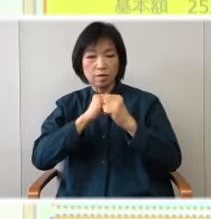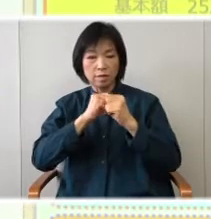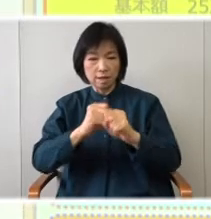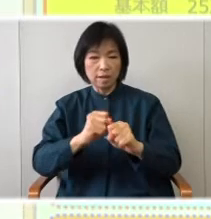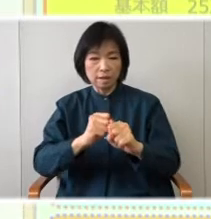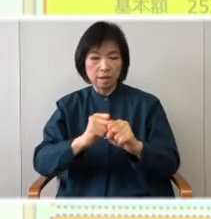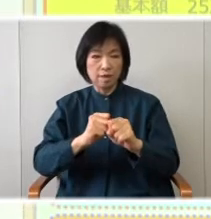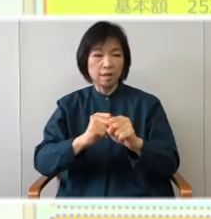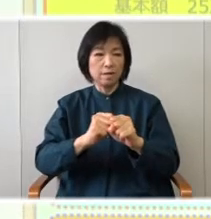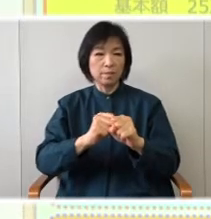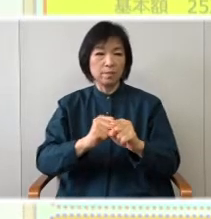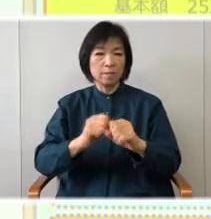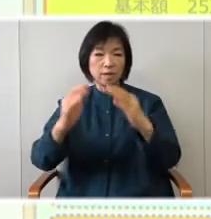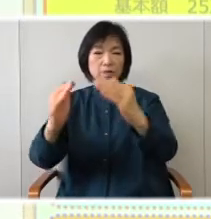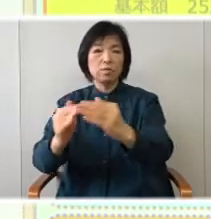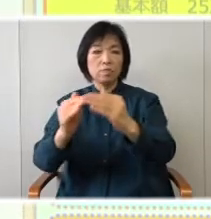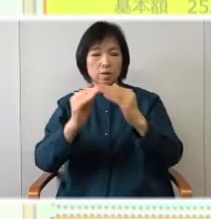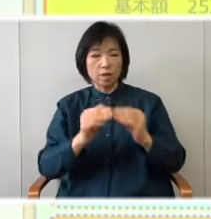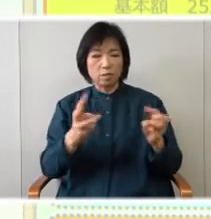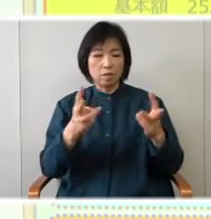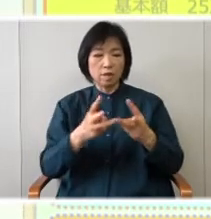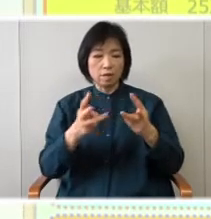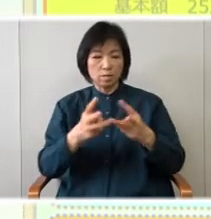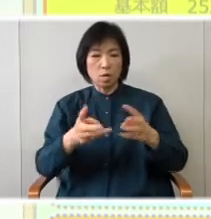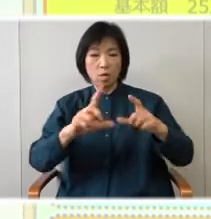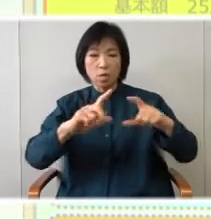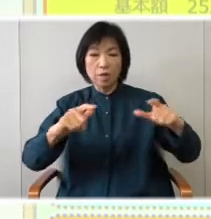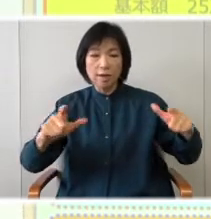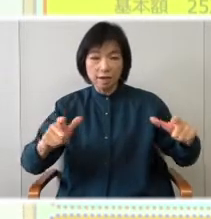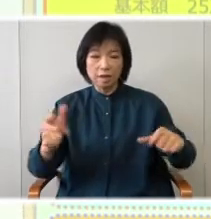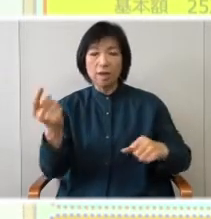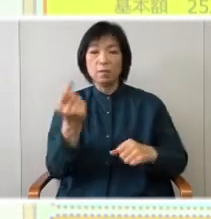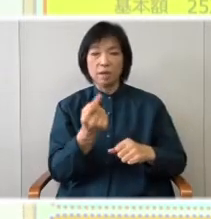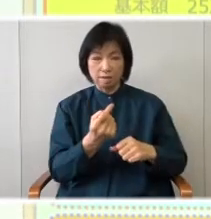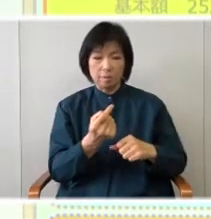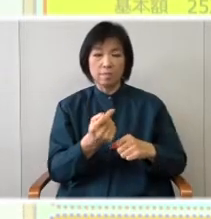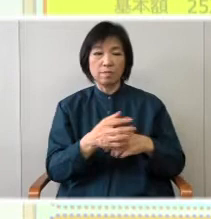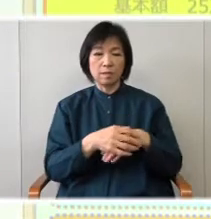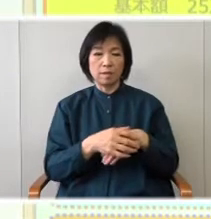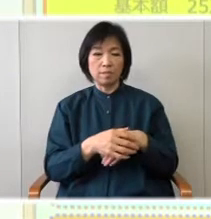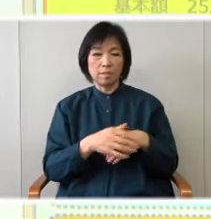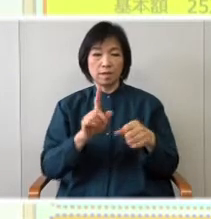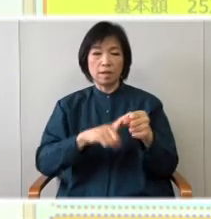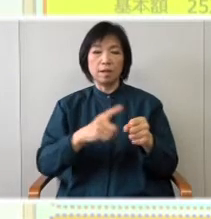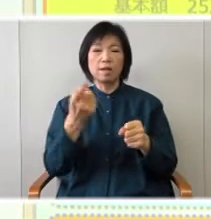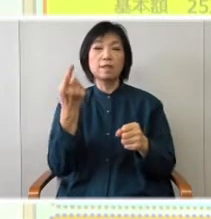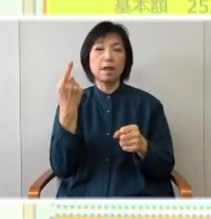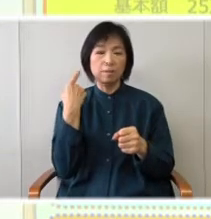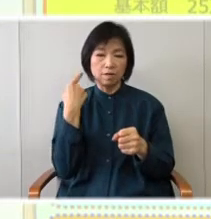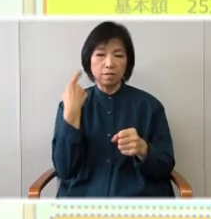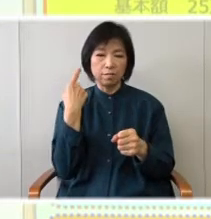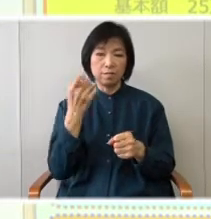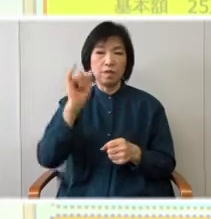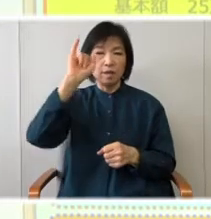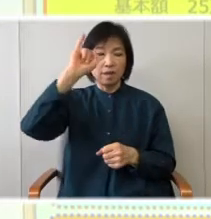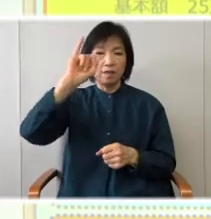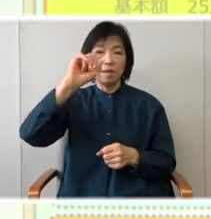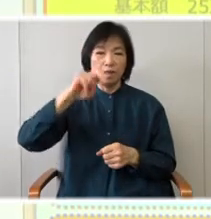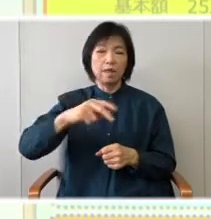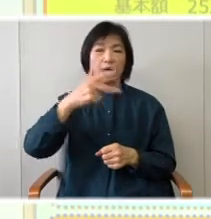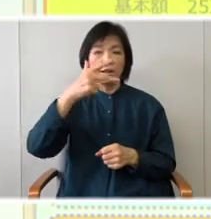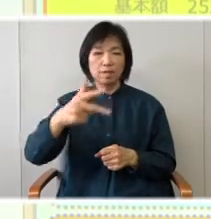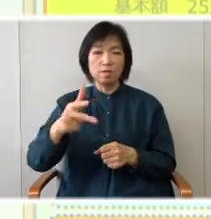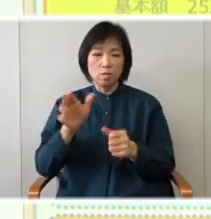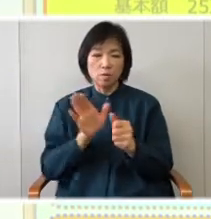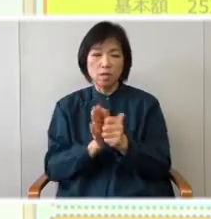移住者の数というのは年々増加をしております。で昨年は伊那市で把握をしているといいますか、伊那市の支